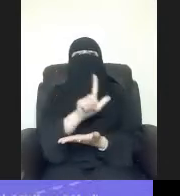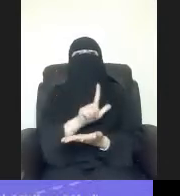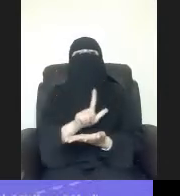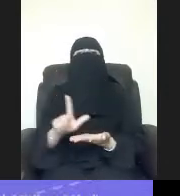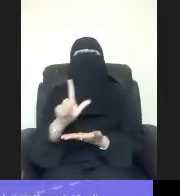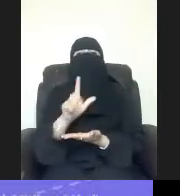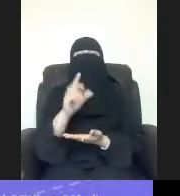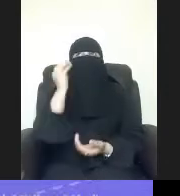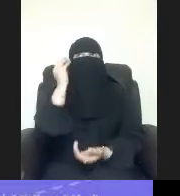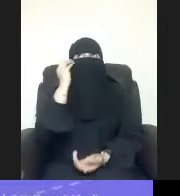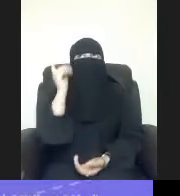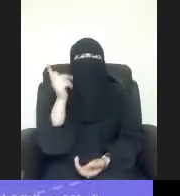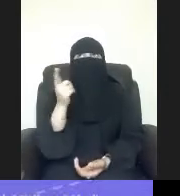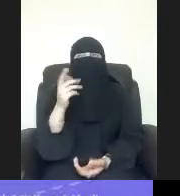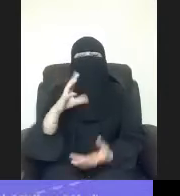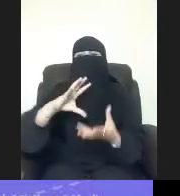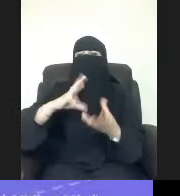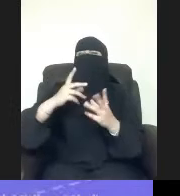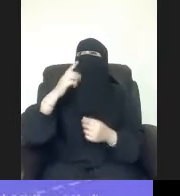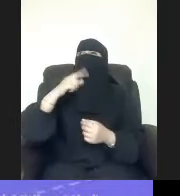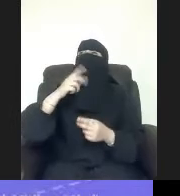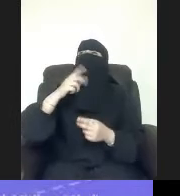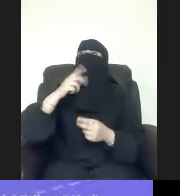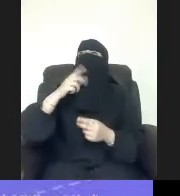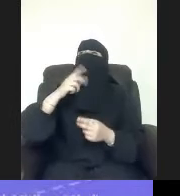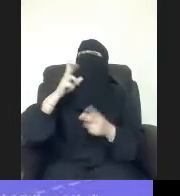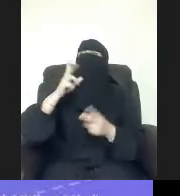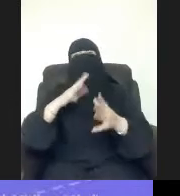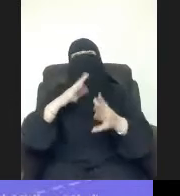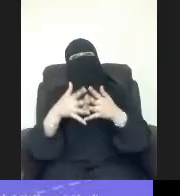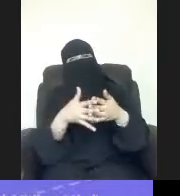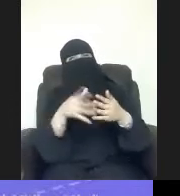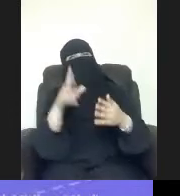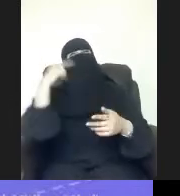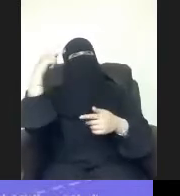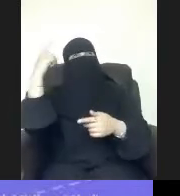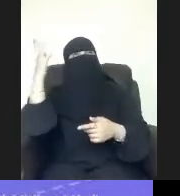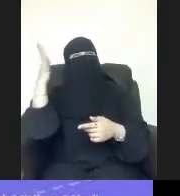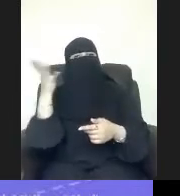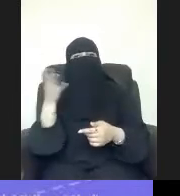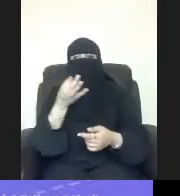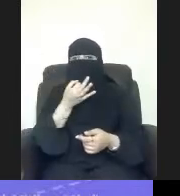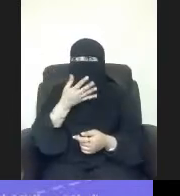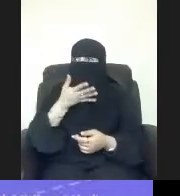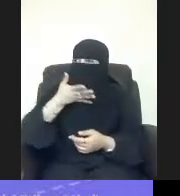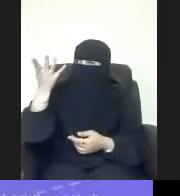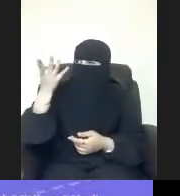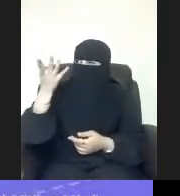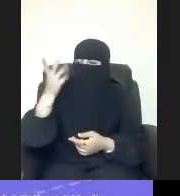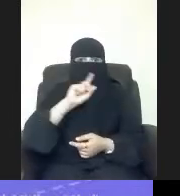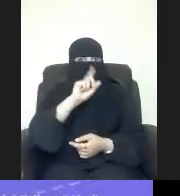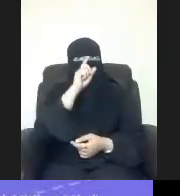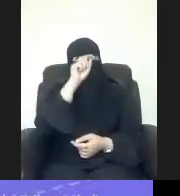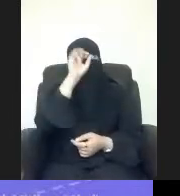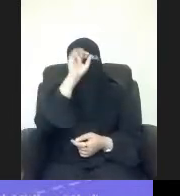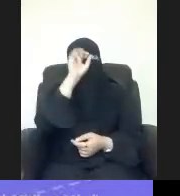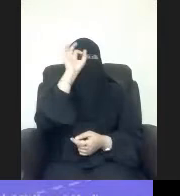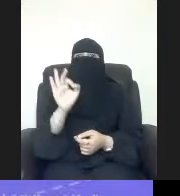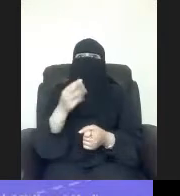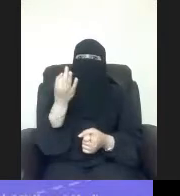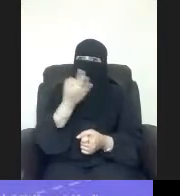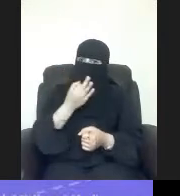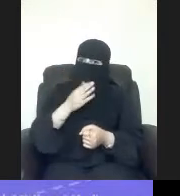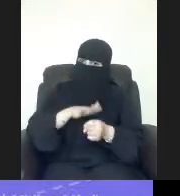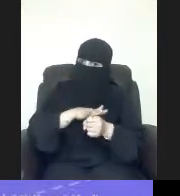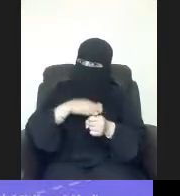قال والعالم الفلاني قال والعالم الفلاني قال، ما راح يفكر فيها. هذه لما أكون أتكلم مع علماء أو مع شخصيات